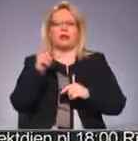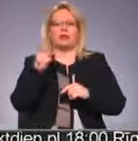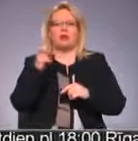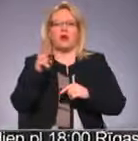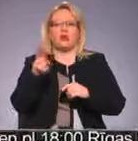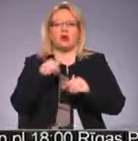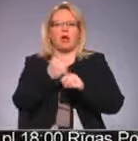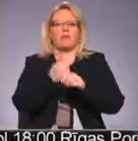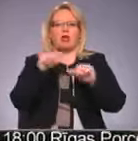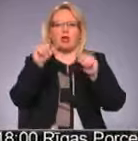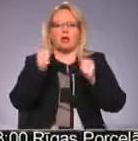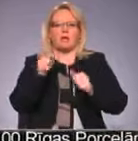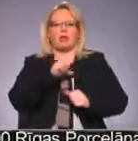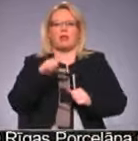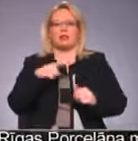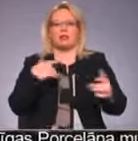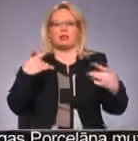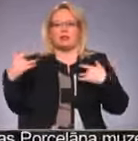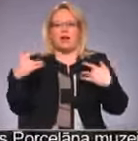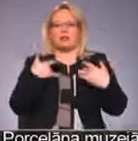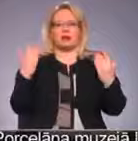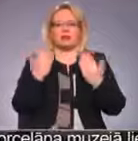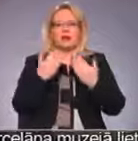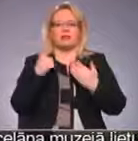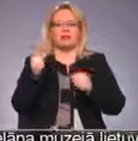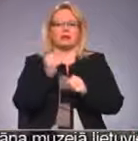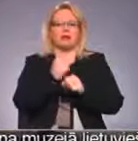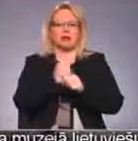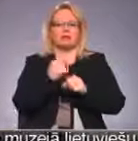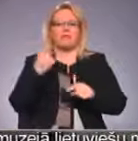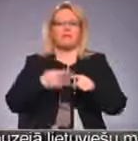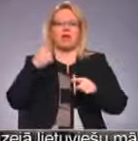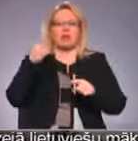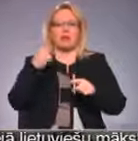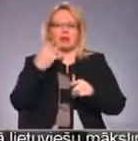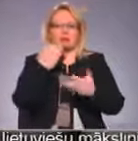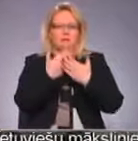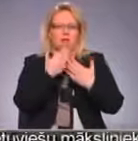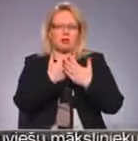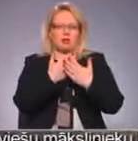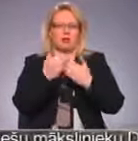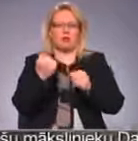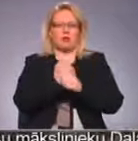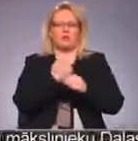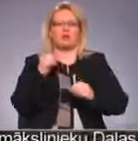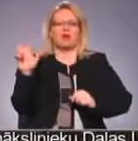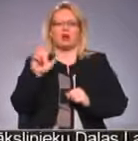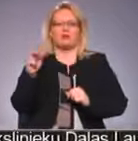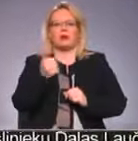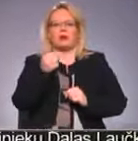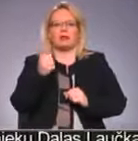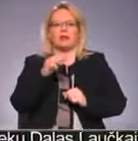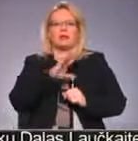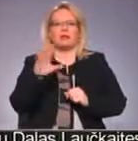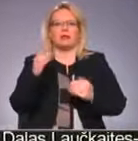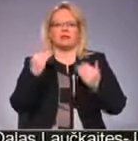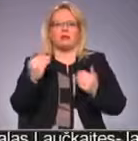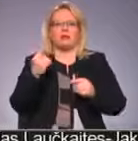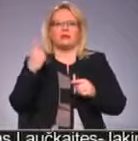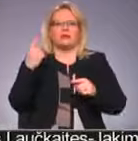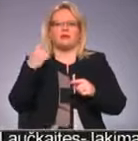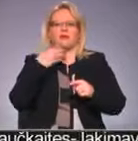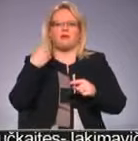lomā, bet uz Latvijas teātra skatuvēm šis darbs uzvests tikai vienu reizi. Kopš 80. Gadiem līdz šodien viņš iesniedzis nevienu reizi, un tas